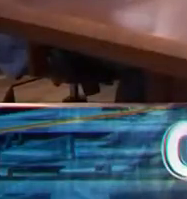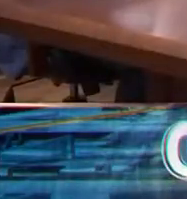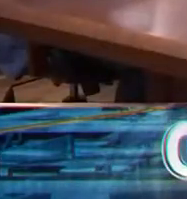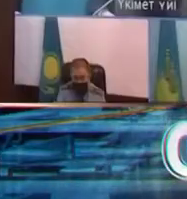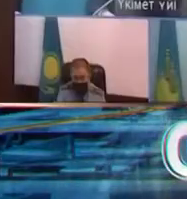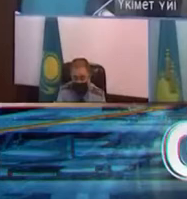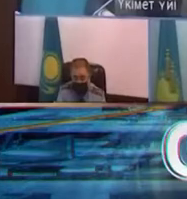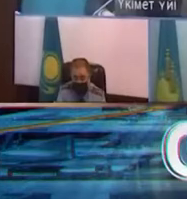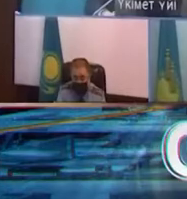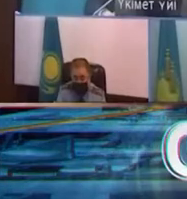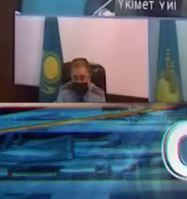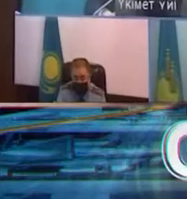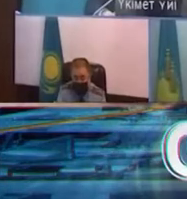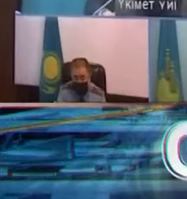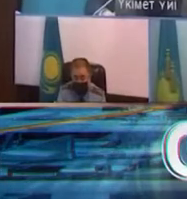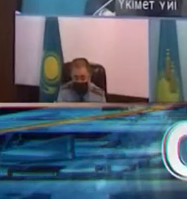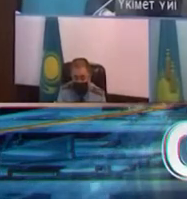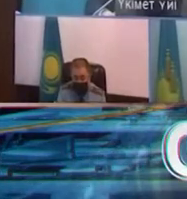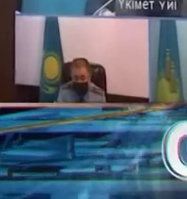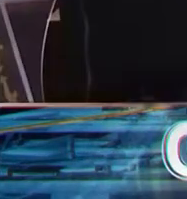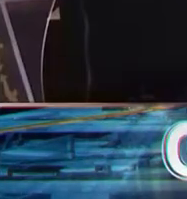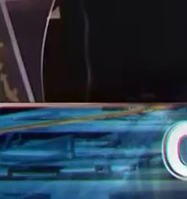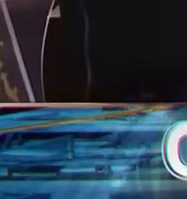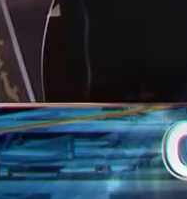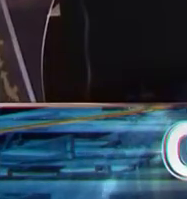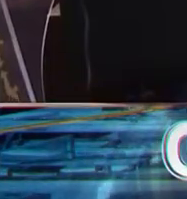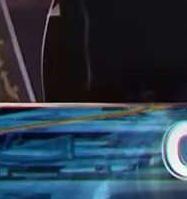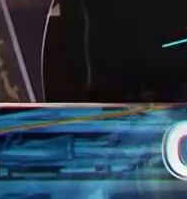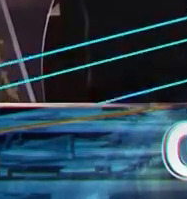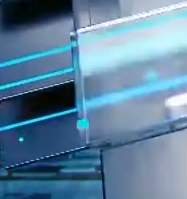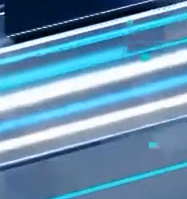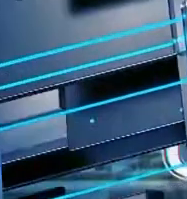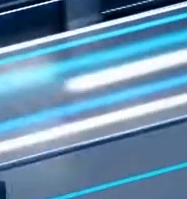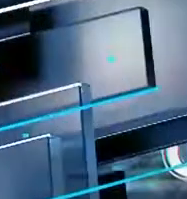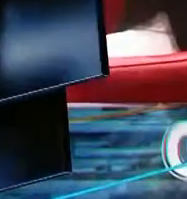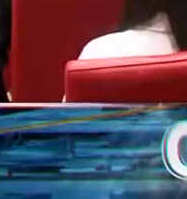Ожидается некое послабление карантинных мер. Их озвучил премьер-министр.